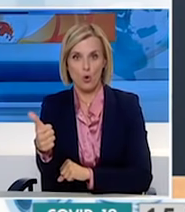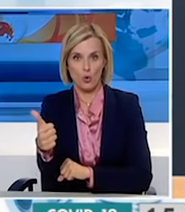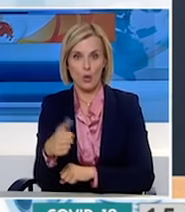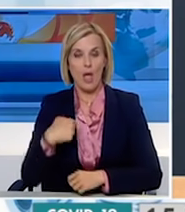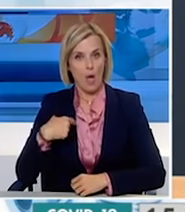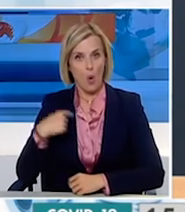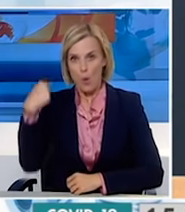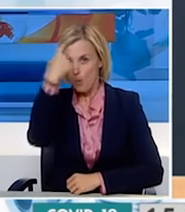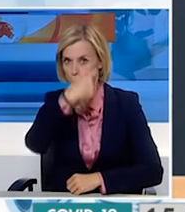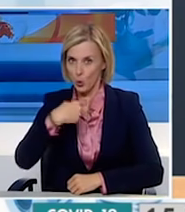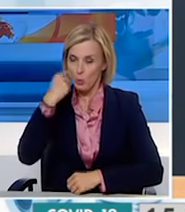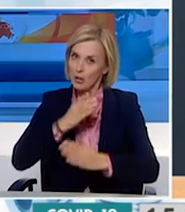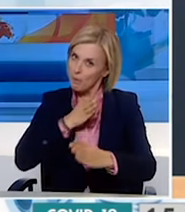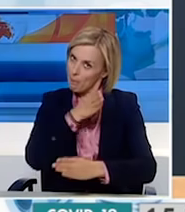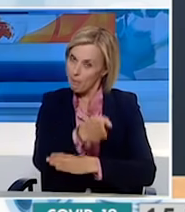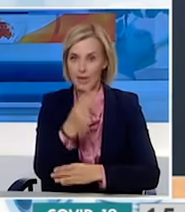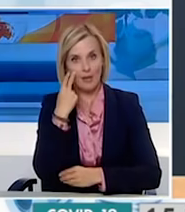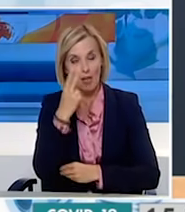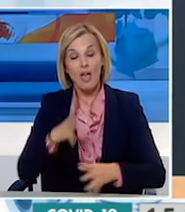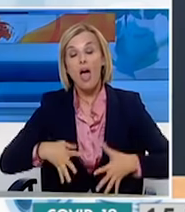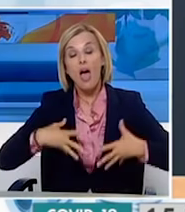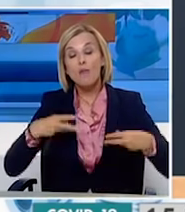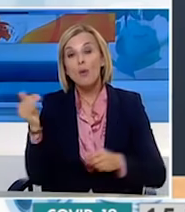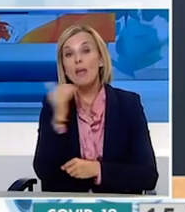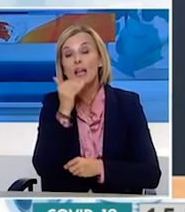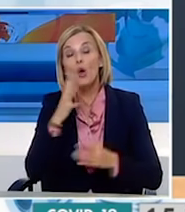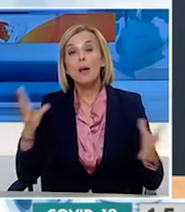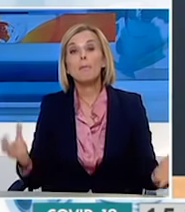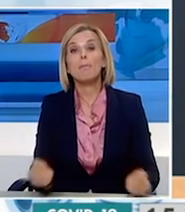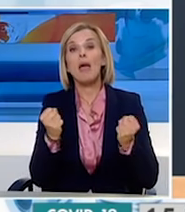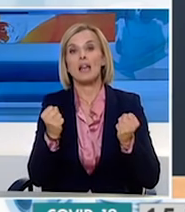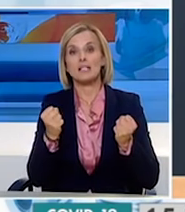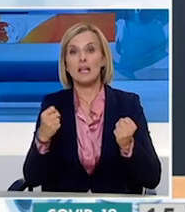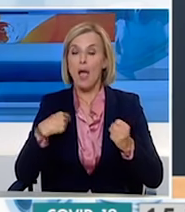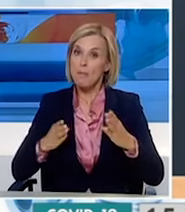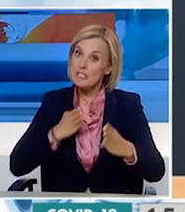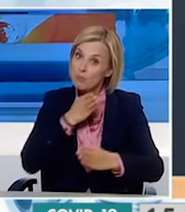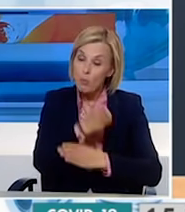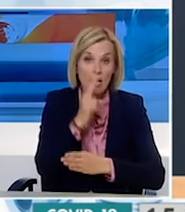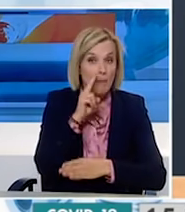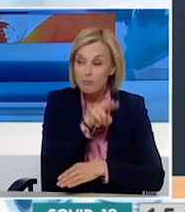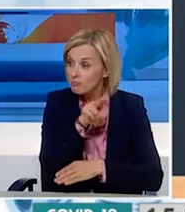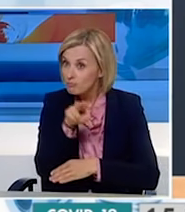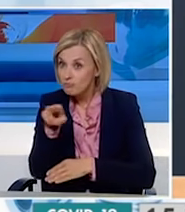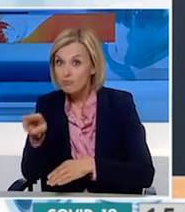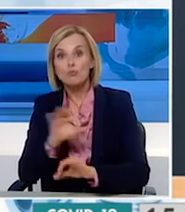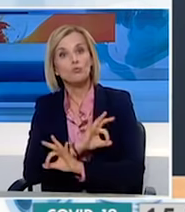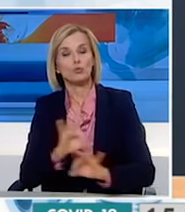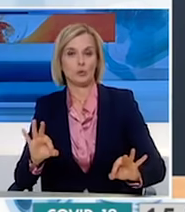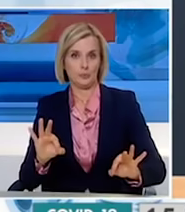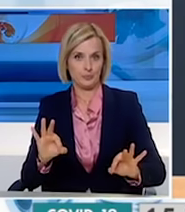Προσωπικά επισκέφθηκα αυτές τις δομές. Εύχομαι γρήγορα περαστικά στους ασθενείς που επισκεφτήκαμε μαζί με την ομάδα των συναδέλφων ιατρών και